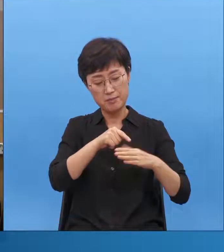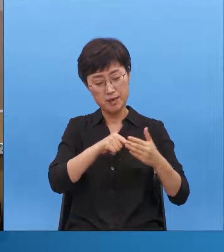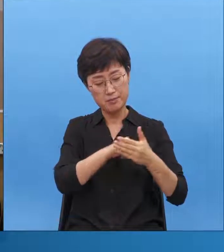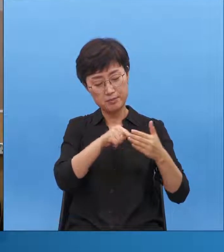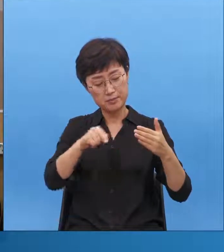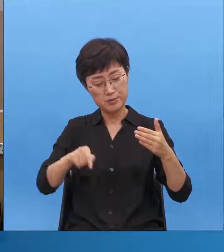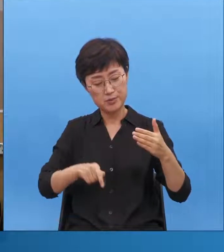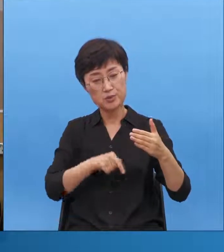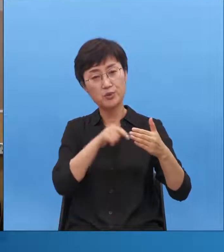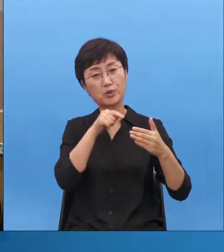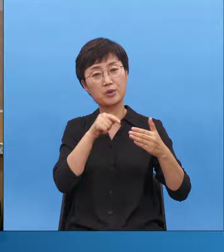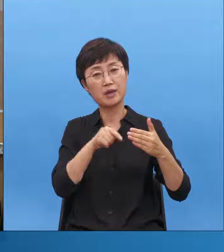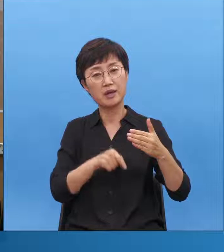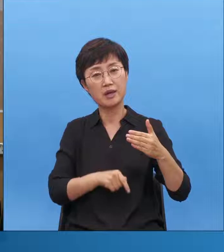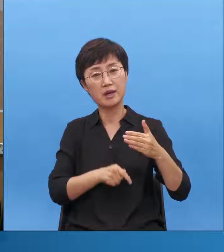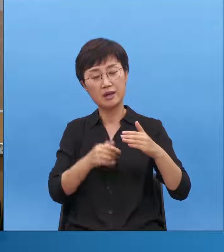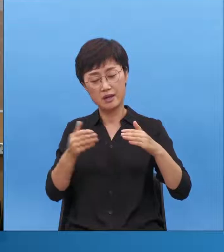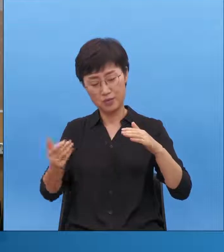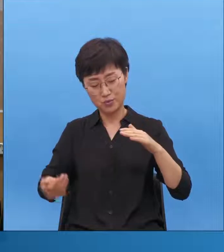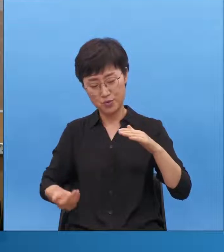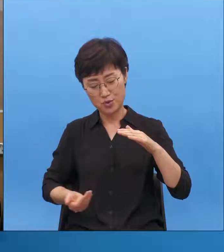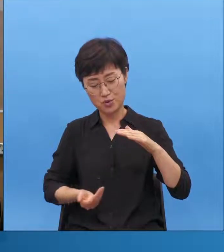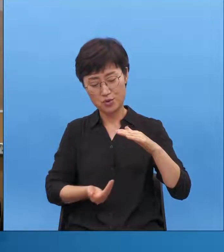내 마음속에